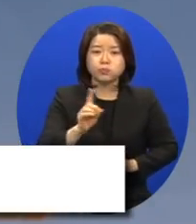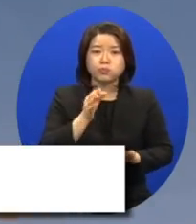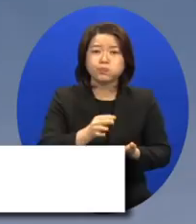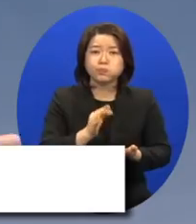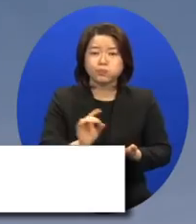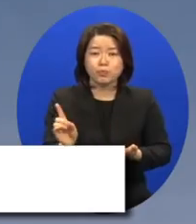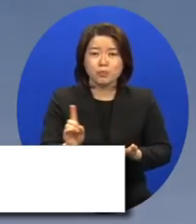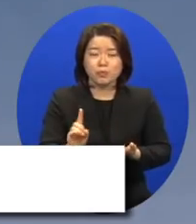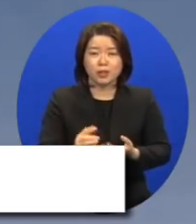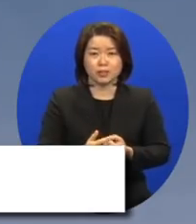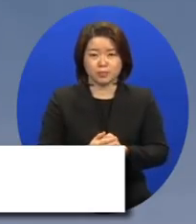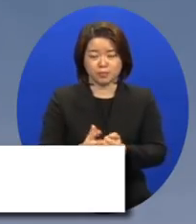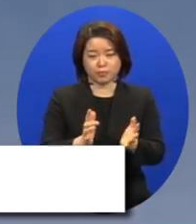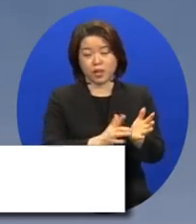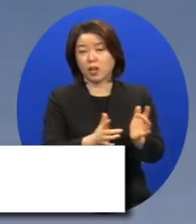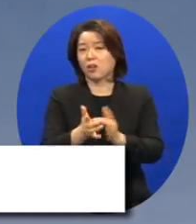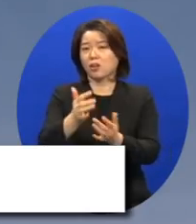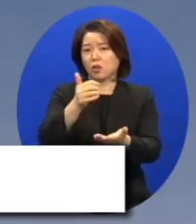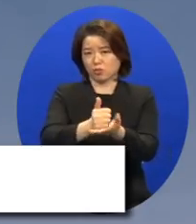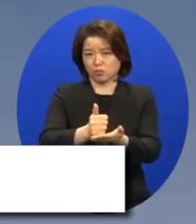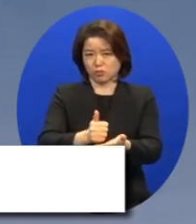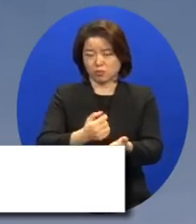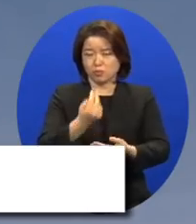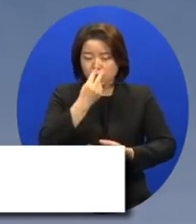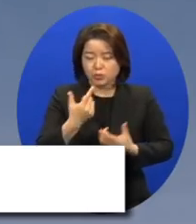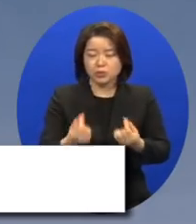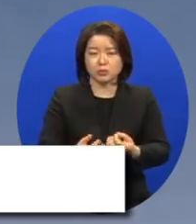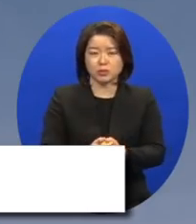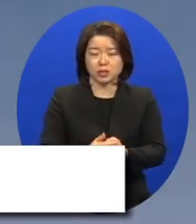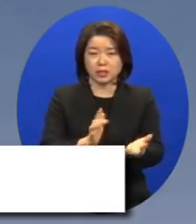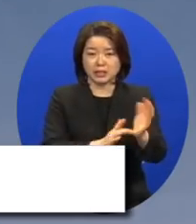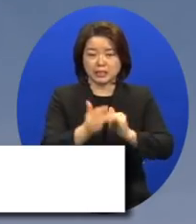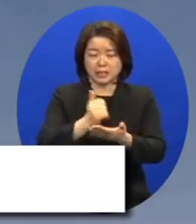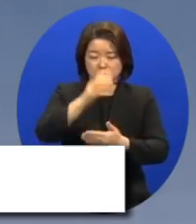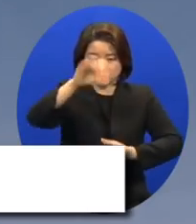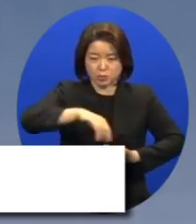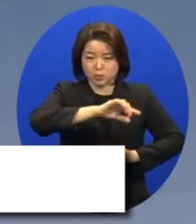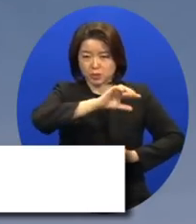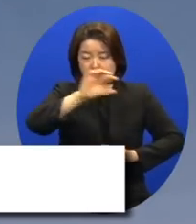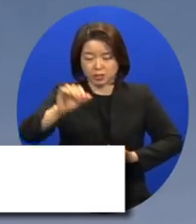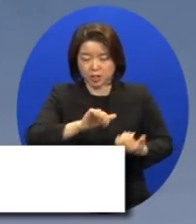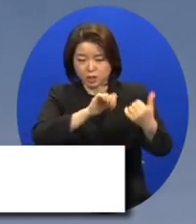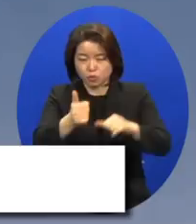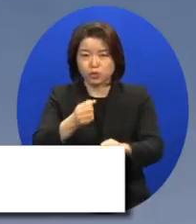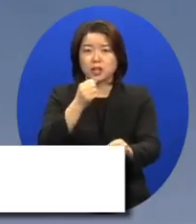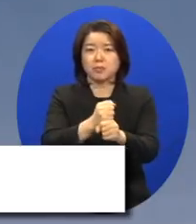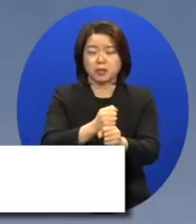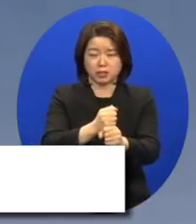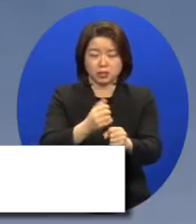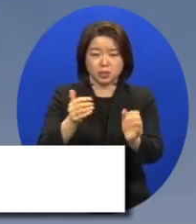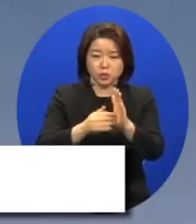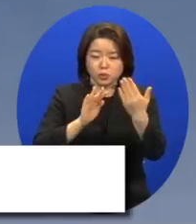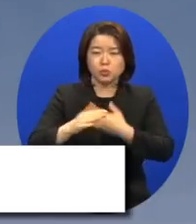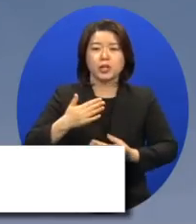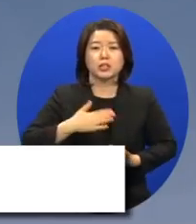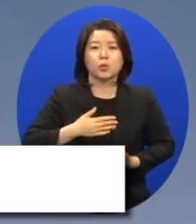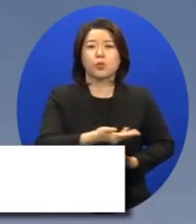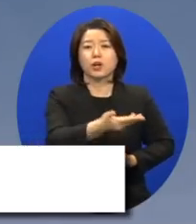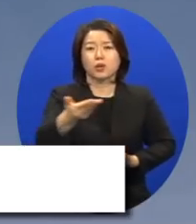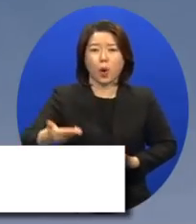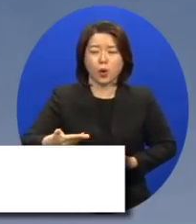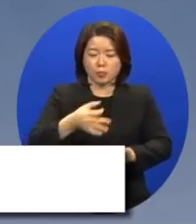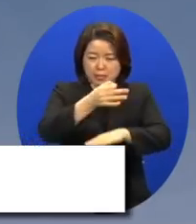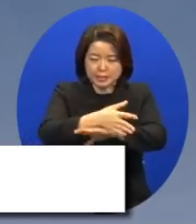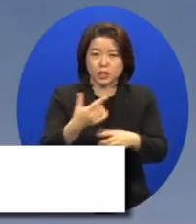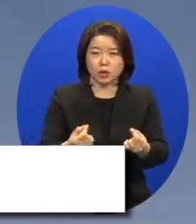드셨죠 예수님이 싶네요 예수님을 십자가에 죽게 하시고 저와 여러분을 사신 겁니다 그러니